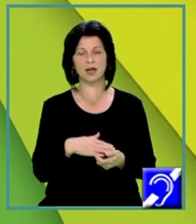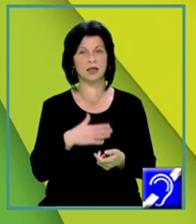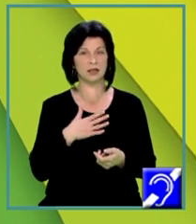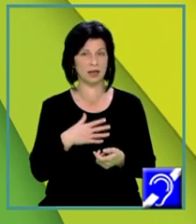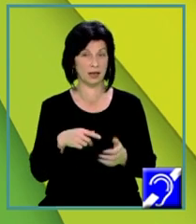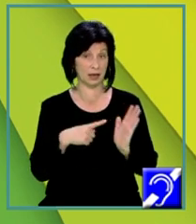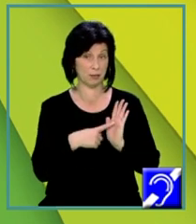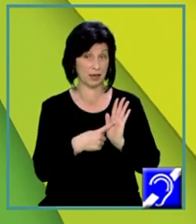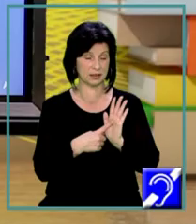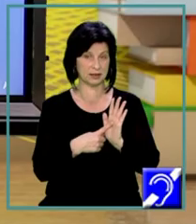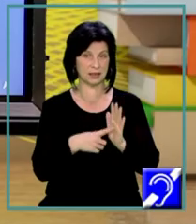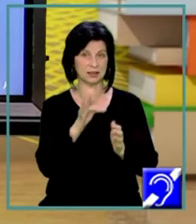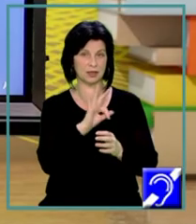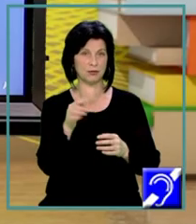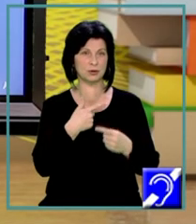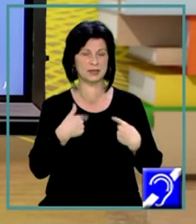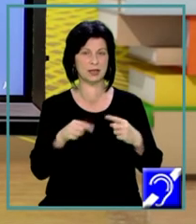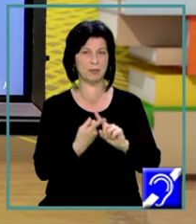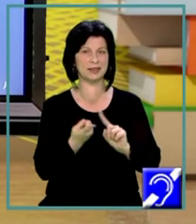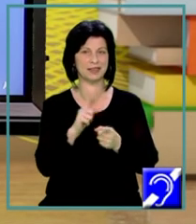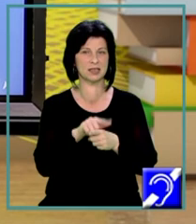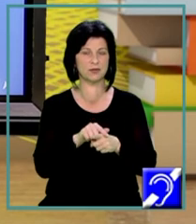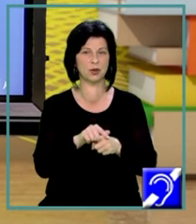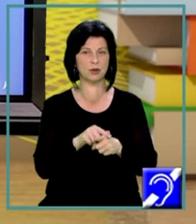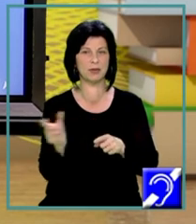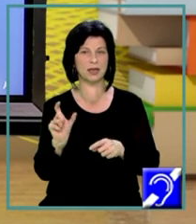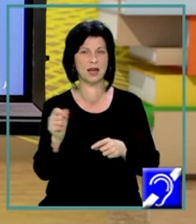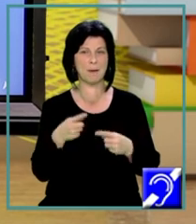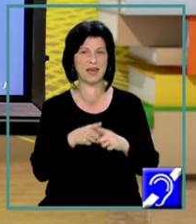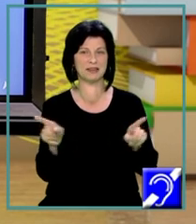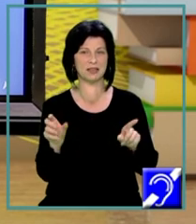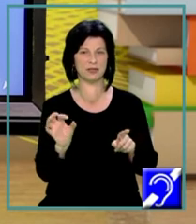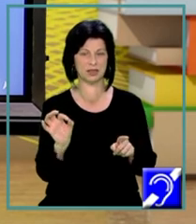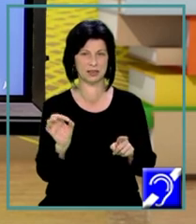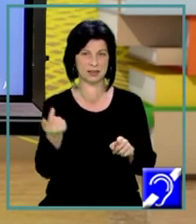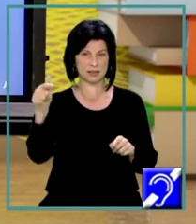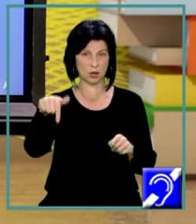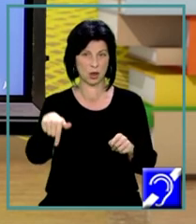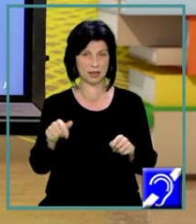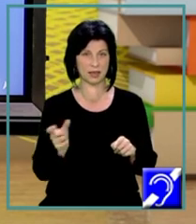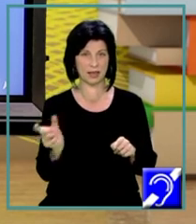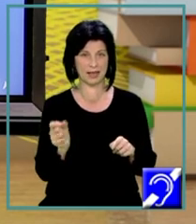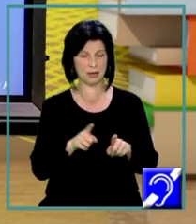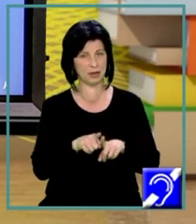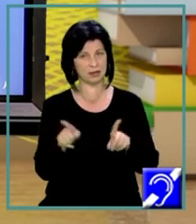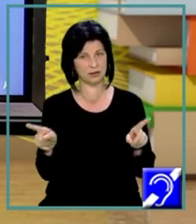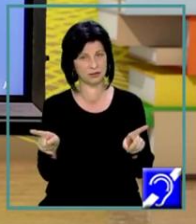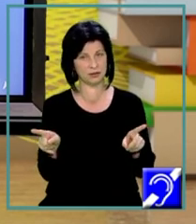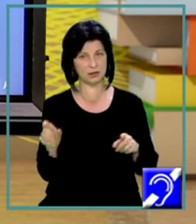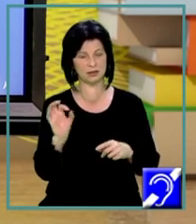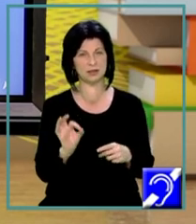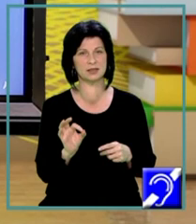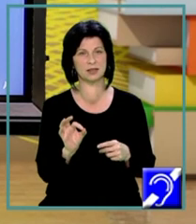elemente neutre în elemente neutre dar nu am arătat că este morphism sigur că dacă este morphism duce elemente neutre